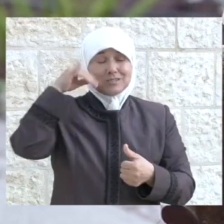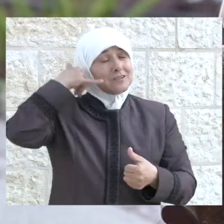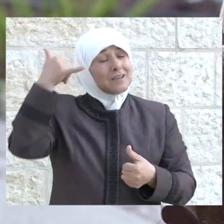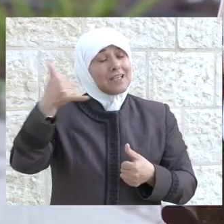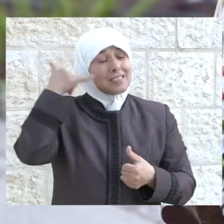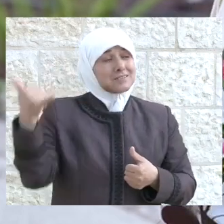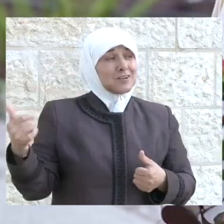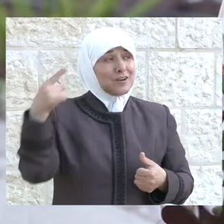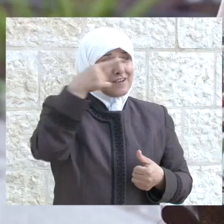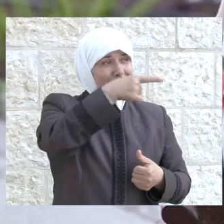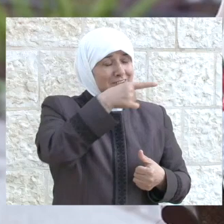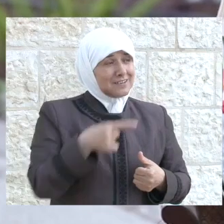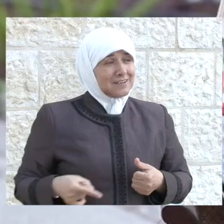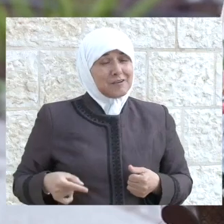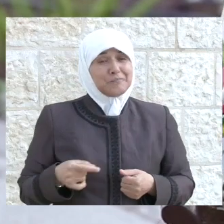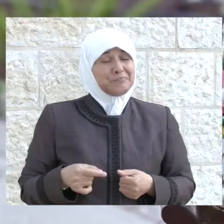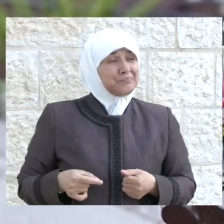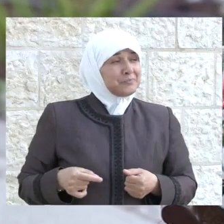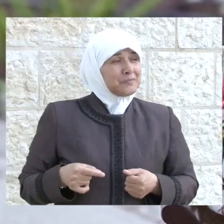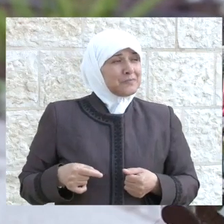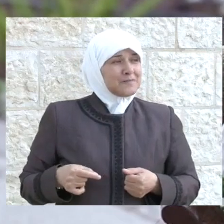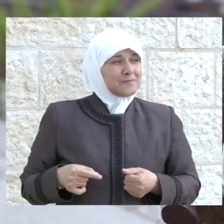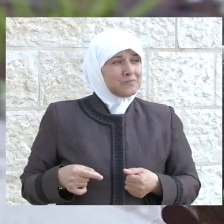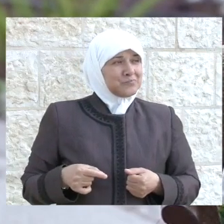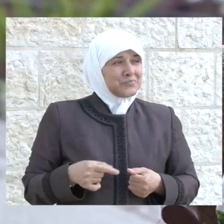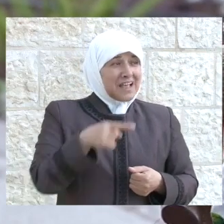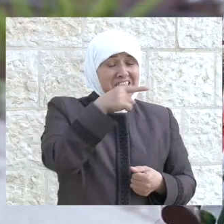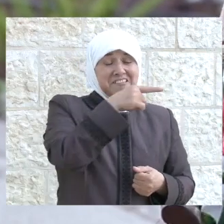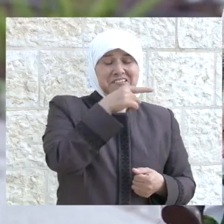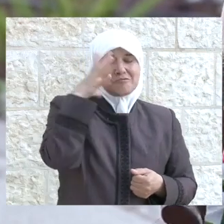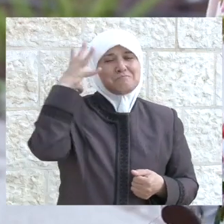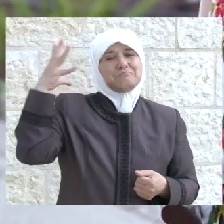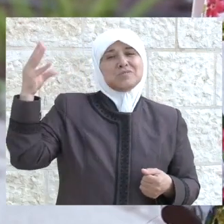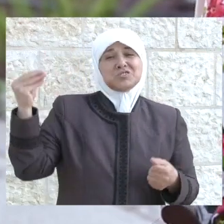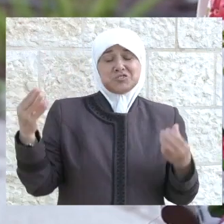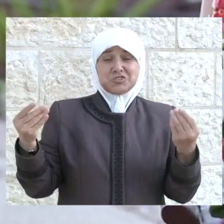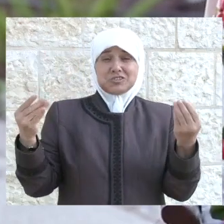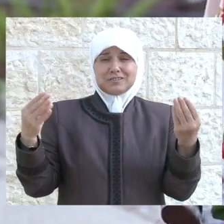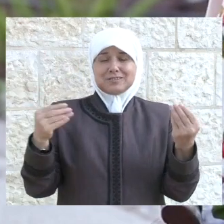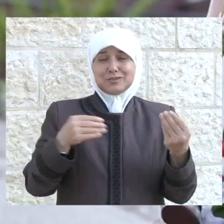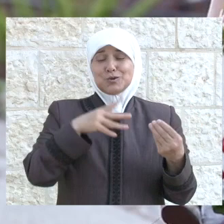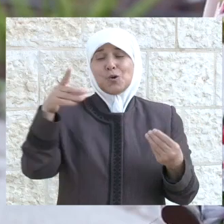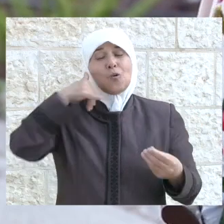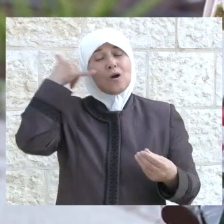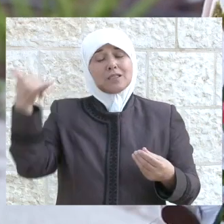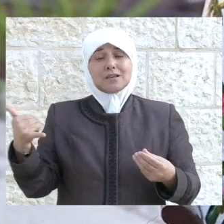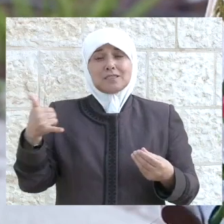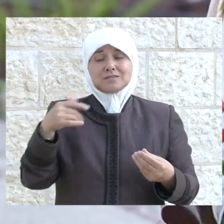فكانت جداً جداً شيء قدرته وأعطاني همة كبيرة إني أكمل.